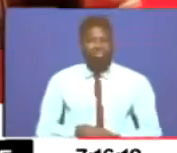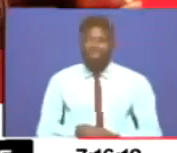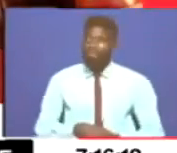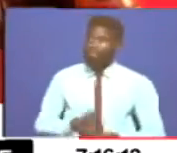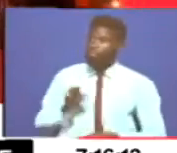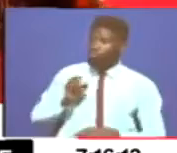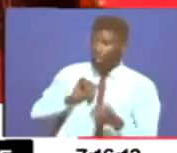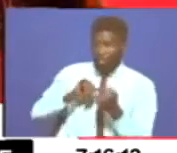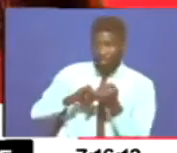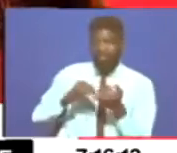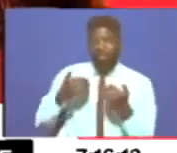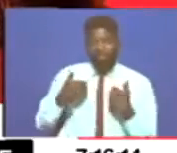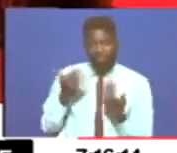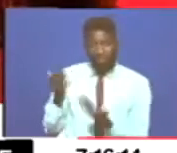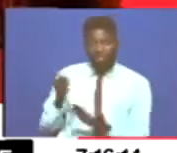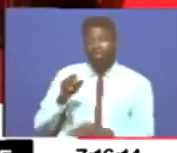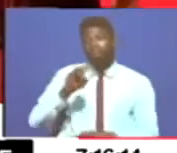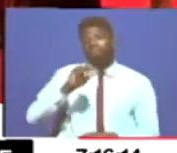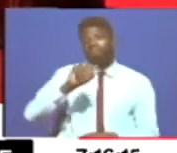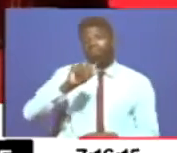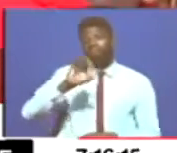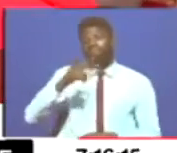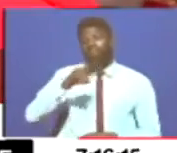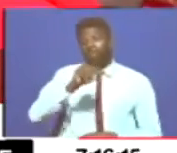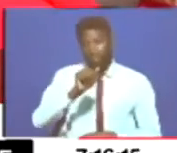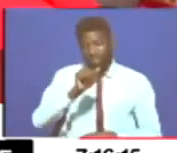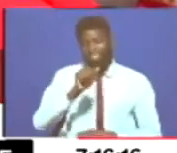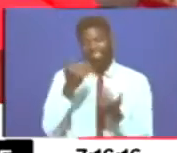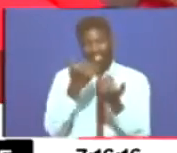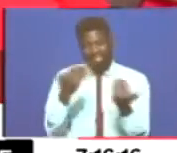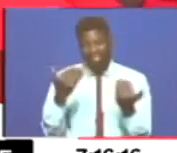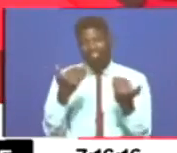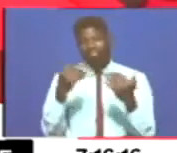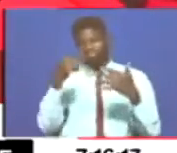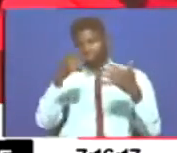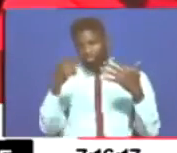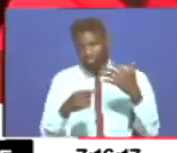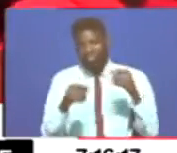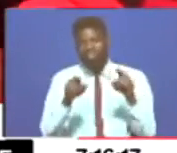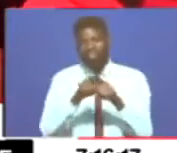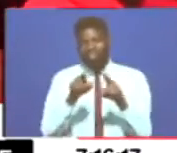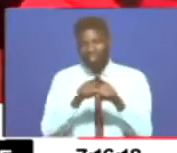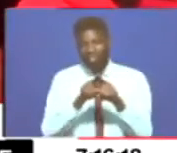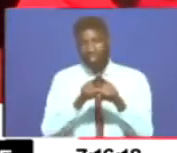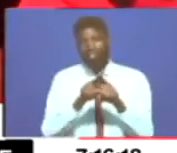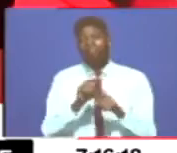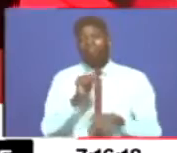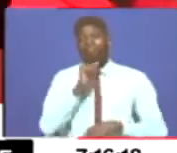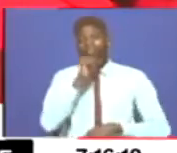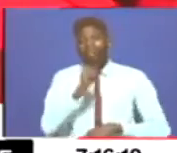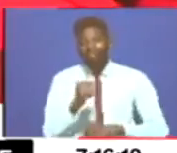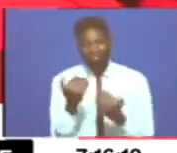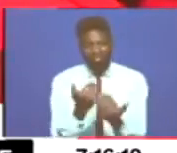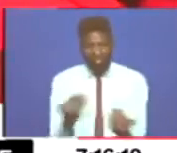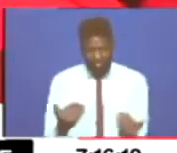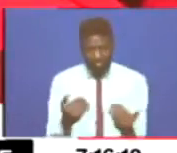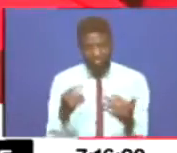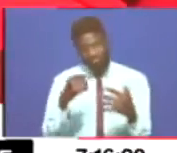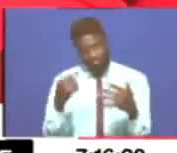Clarice Machage watoto kadhaa na wajukuu. Frederick Muki, Darubini.